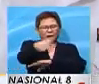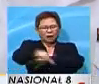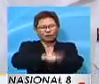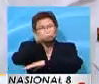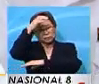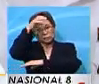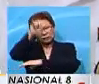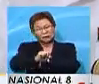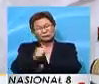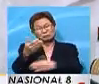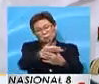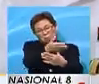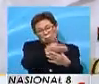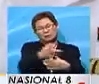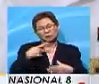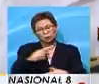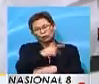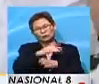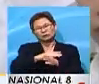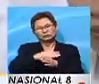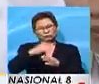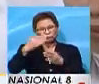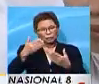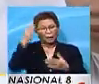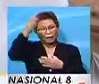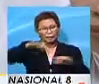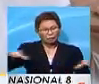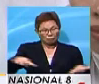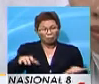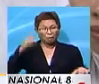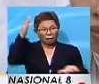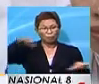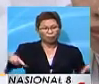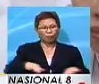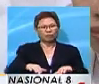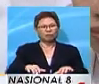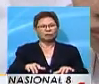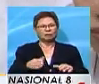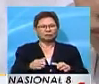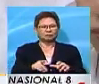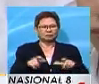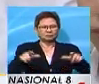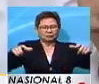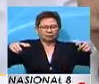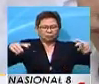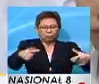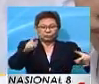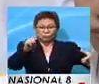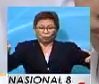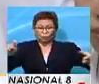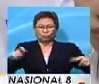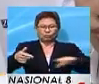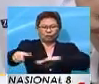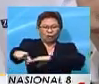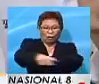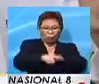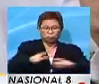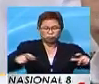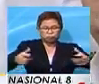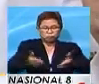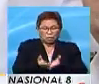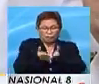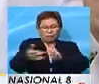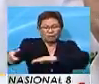sebagainya itu oleh itu kita telah pun akan melaksanakan armada timur Danit Armada kita akan dibahagi kepada dua